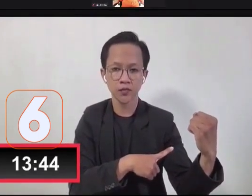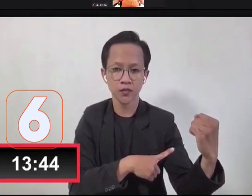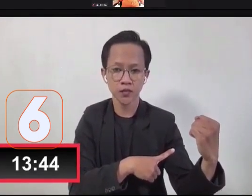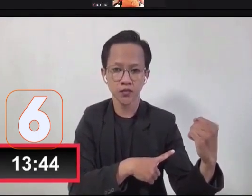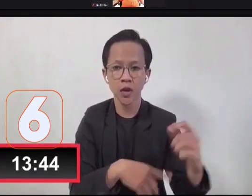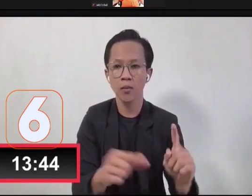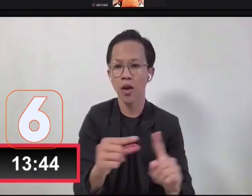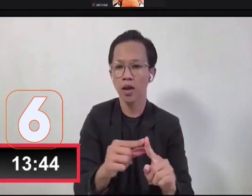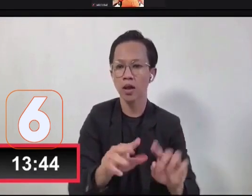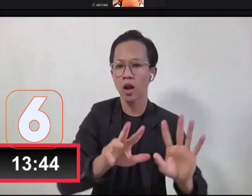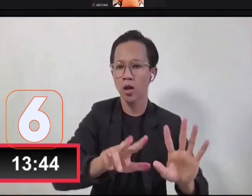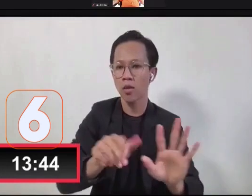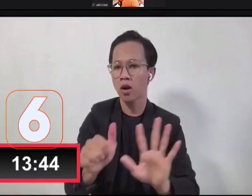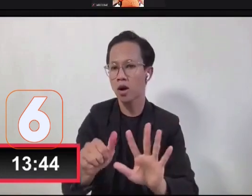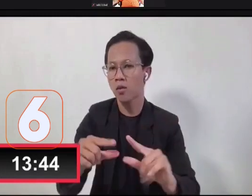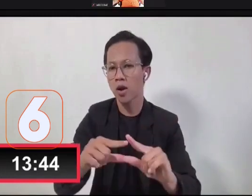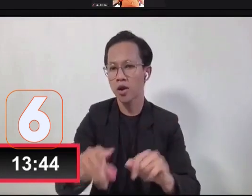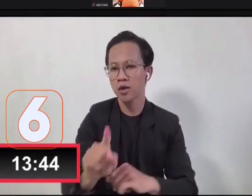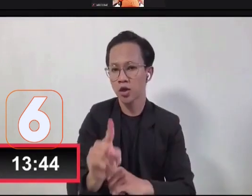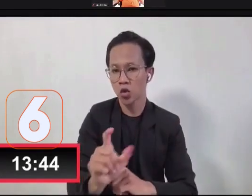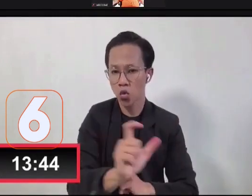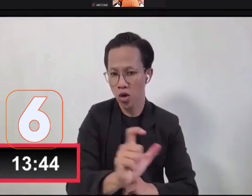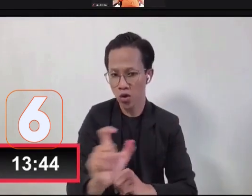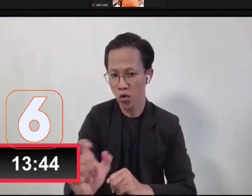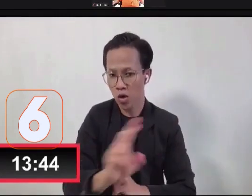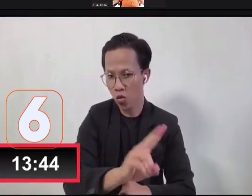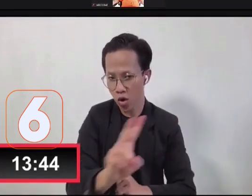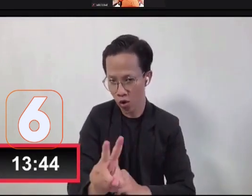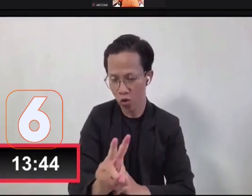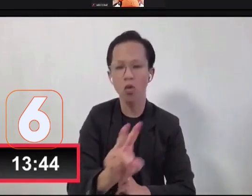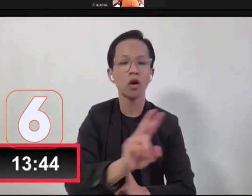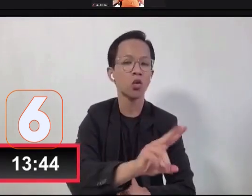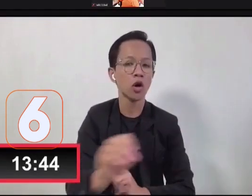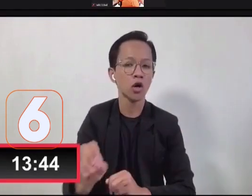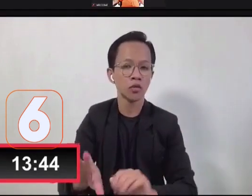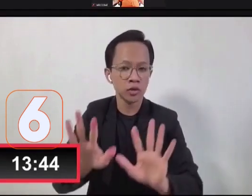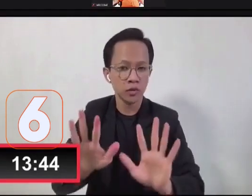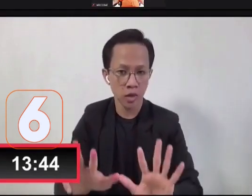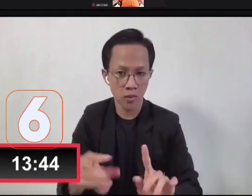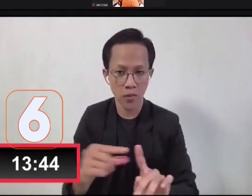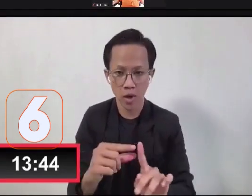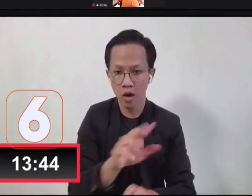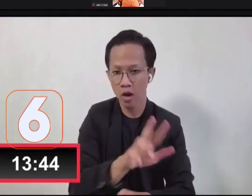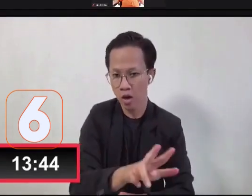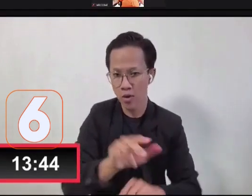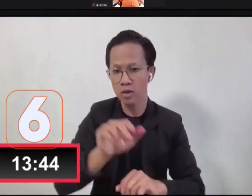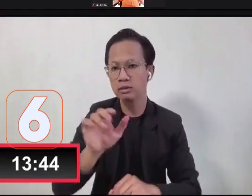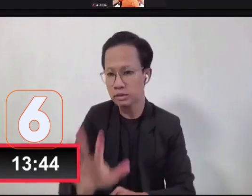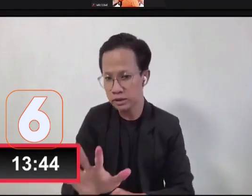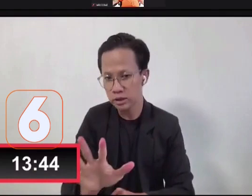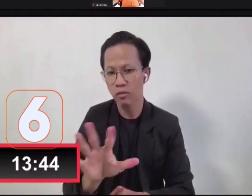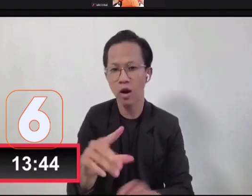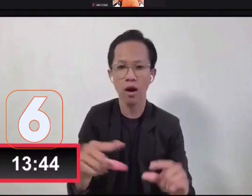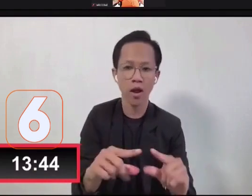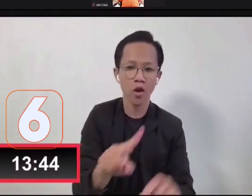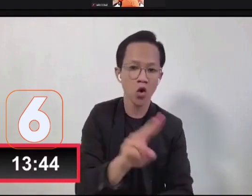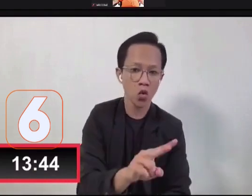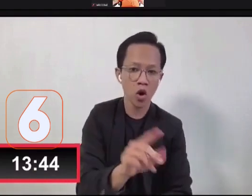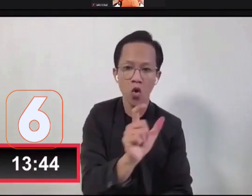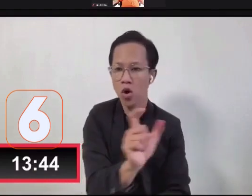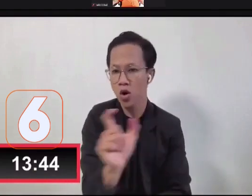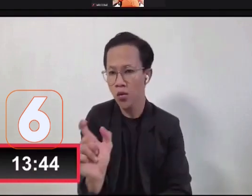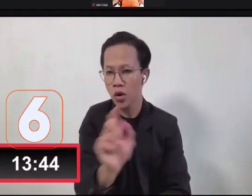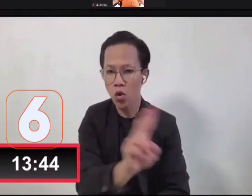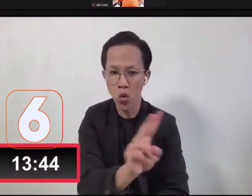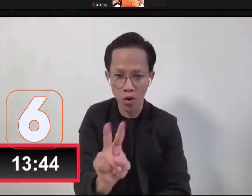22 2009 Oleh karena itu Ketentuan Pasal 85 ayat 2 undang-undang 22 2009 yang